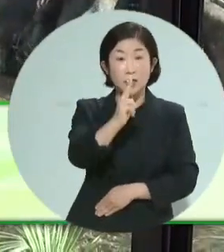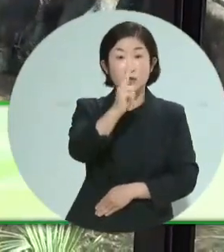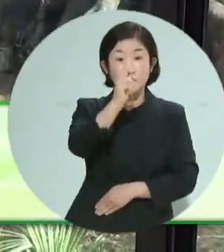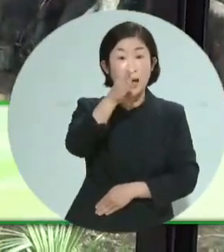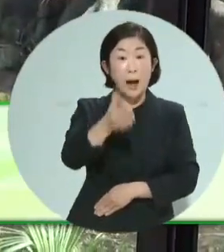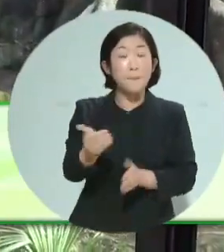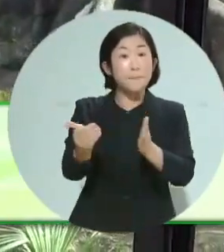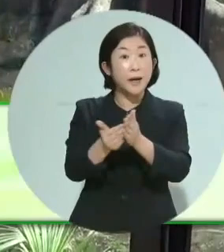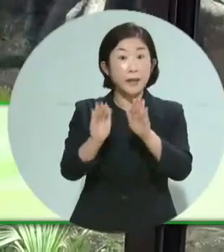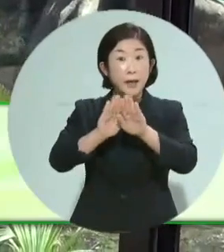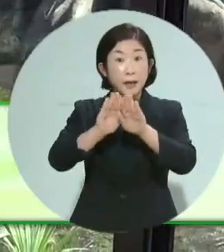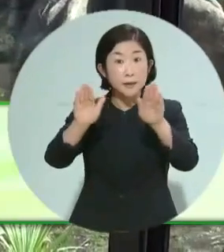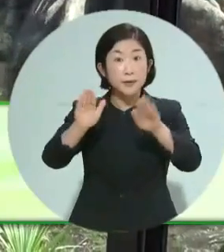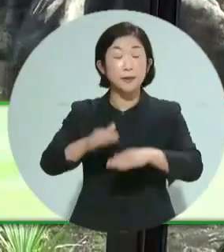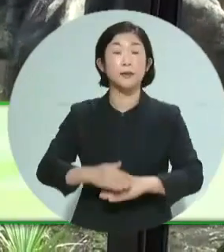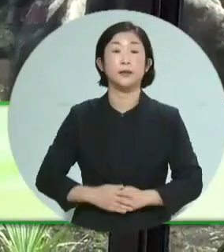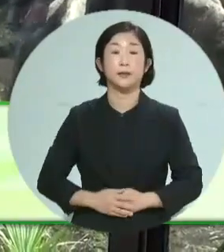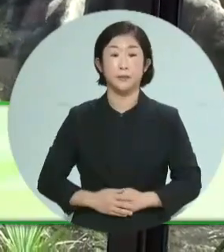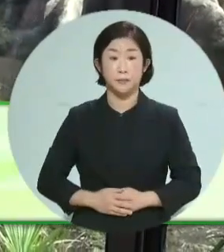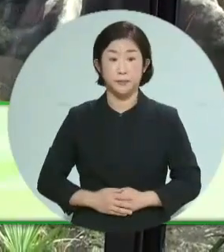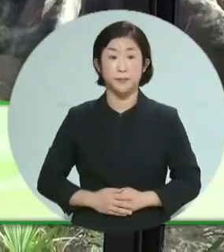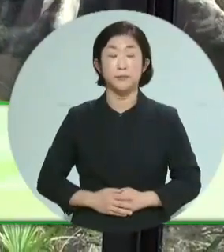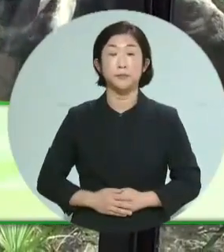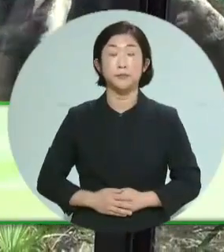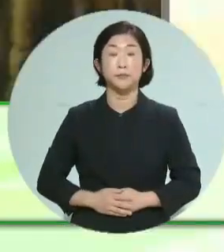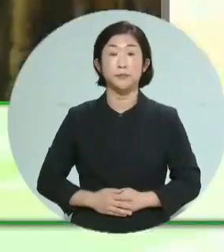時半まで開催されます。